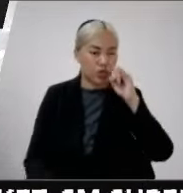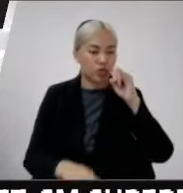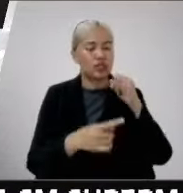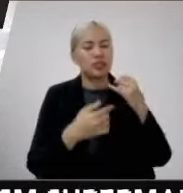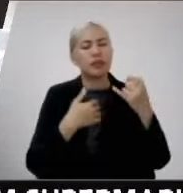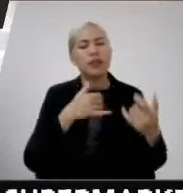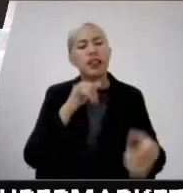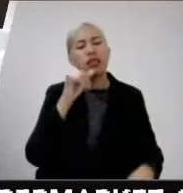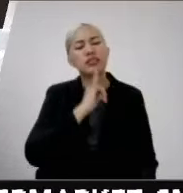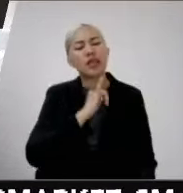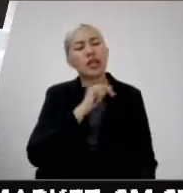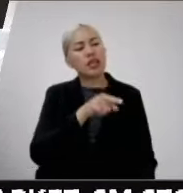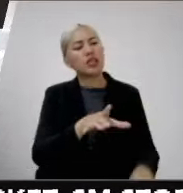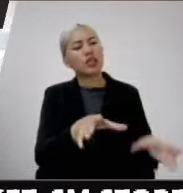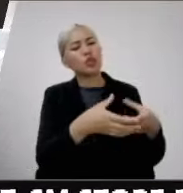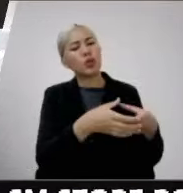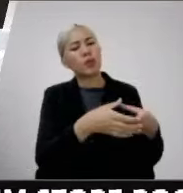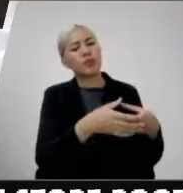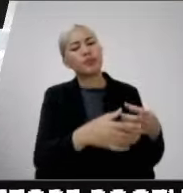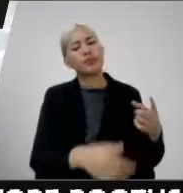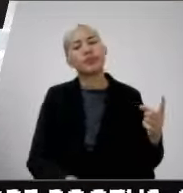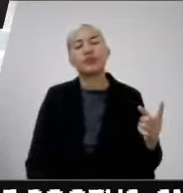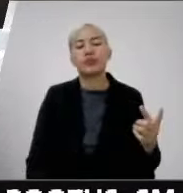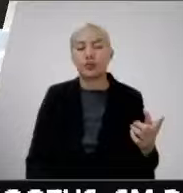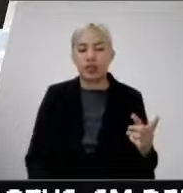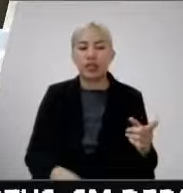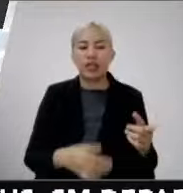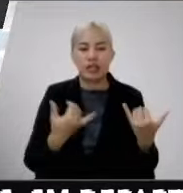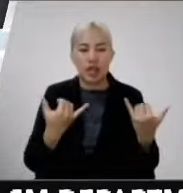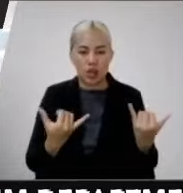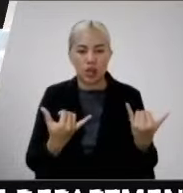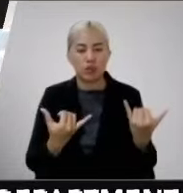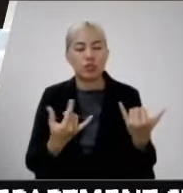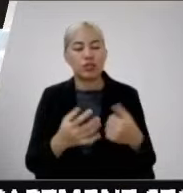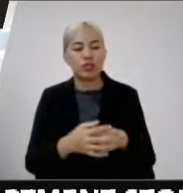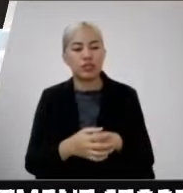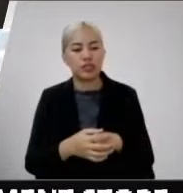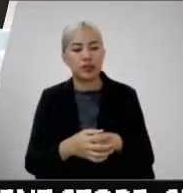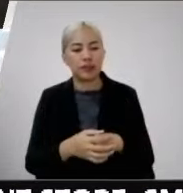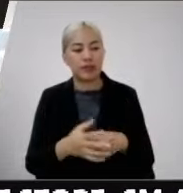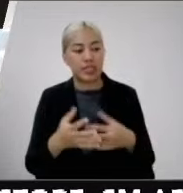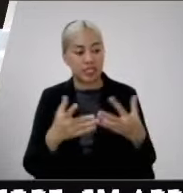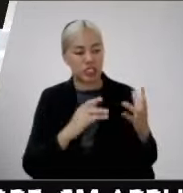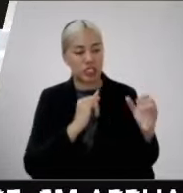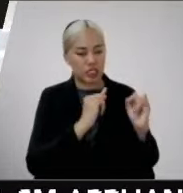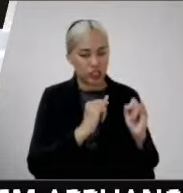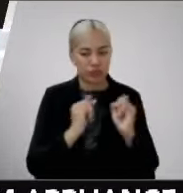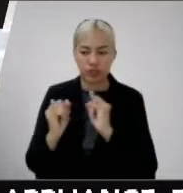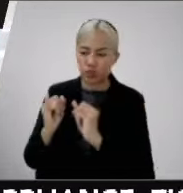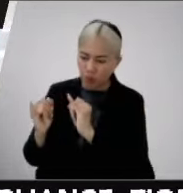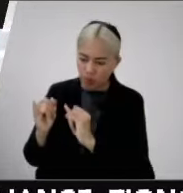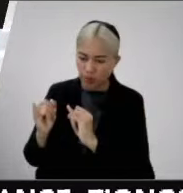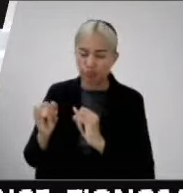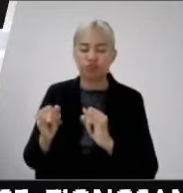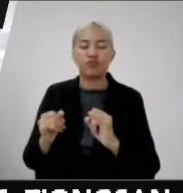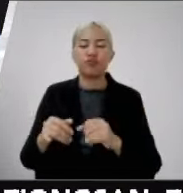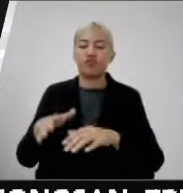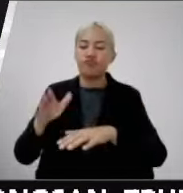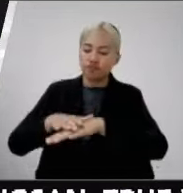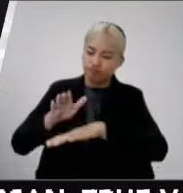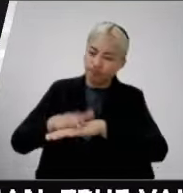grupo. Kinausap na ng mga otoridad ang mga sangkot sa rambol at binalaan na ikukulong kung mauulit ang